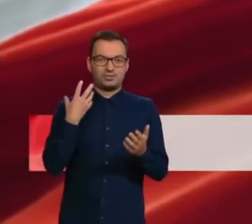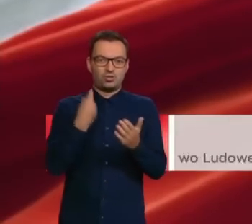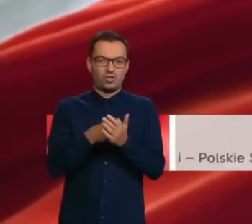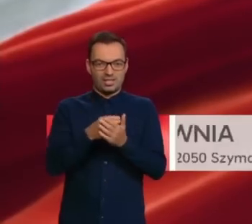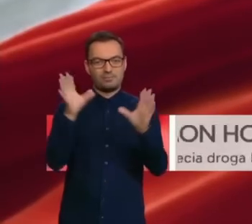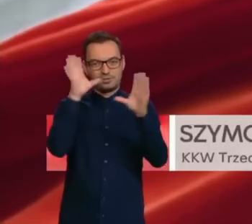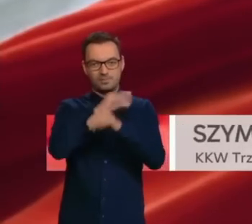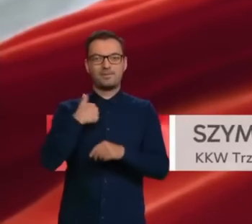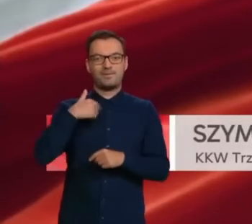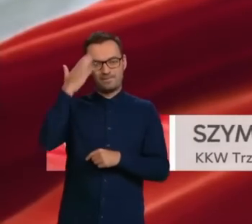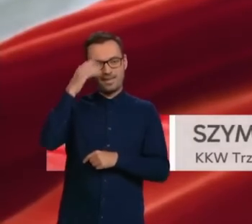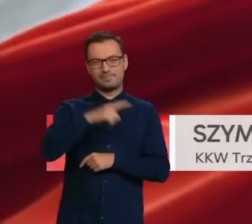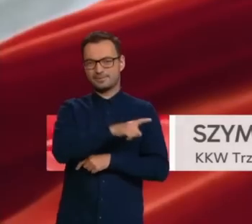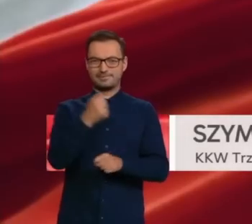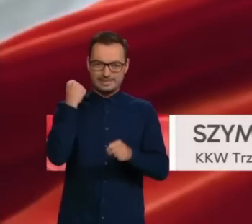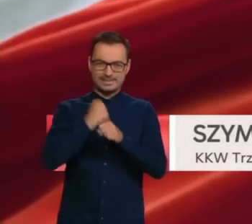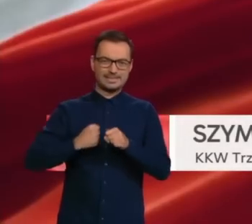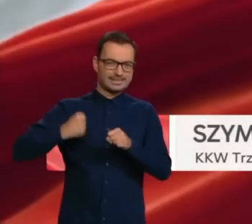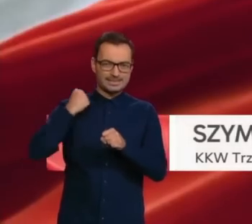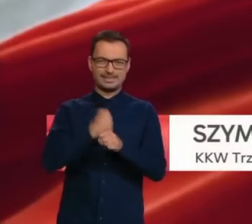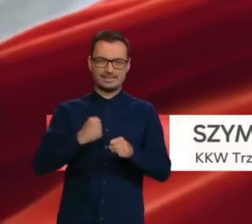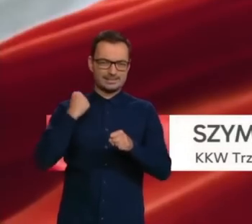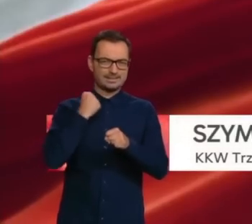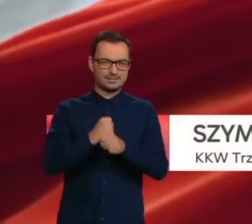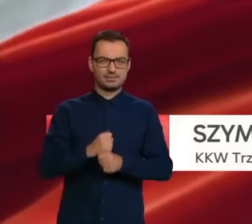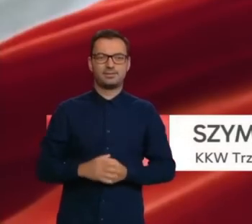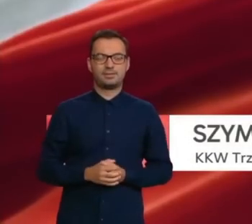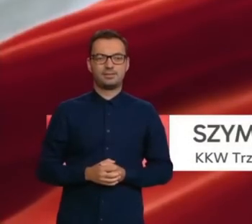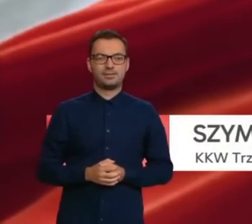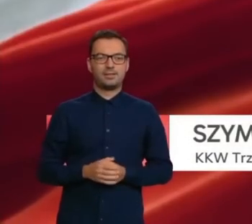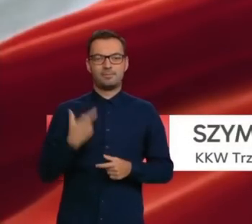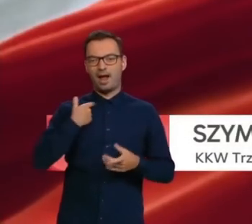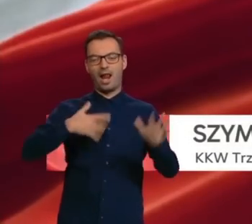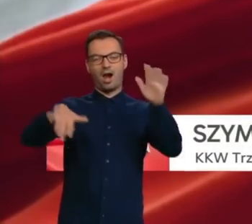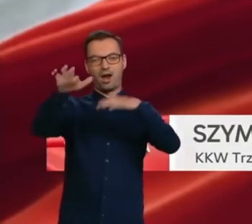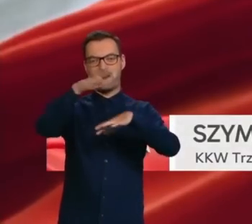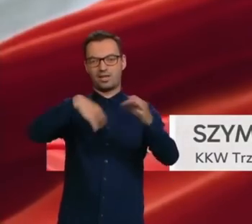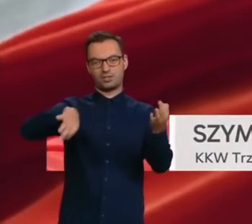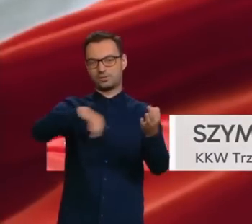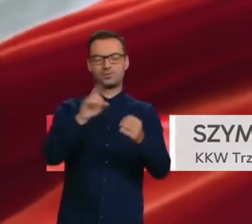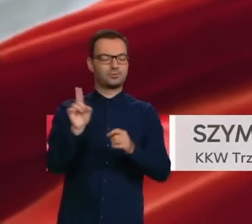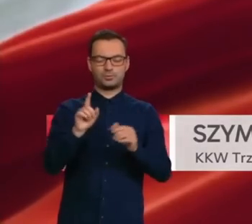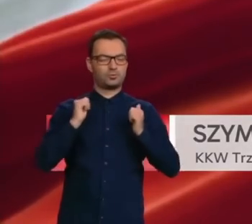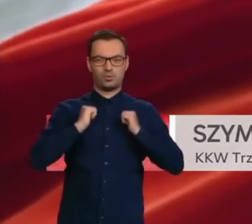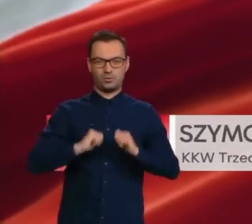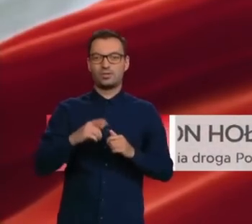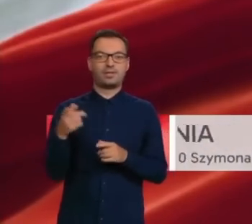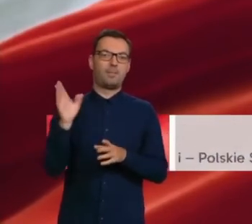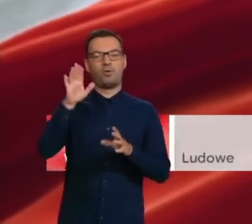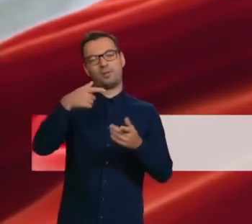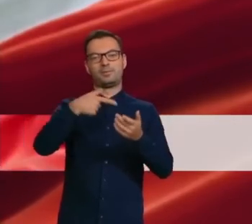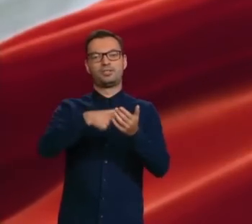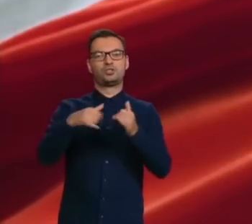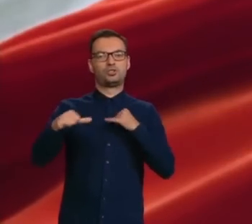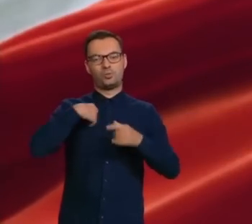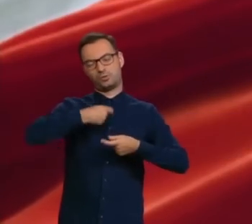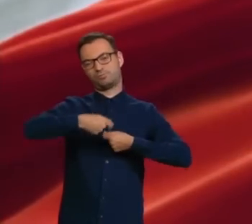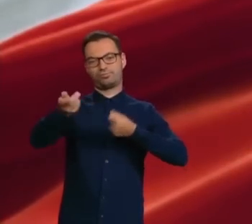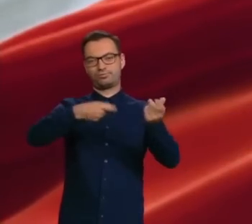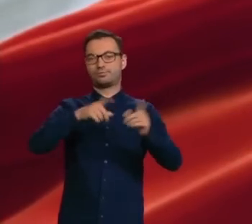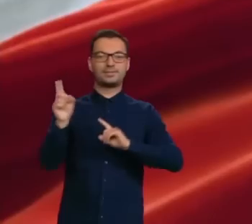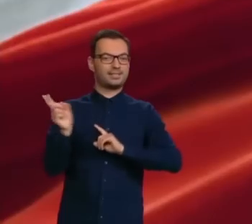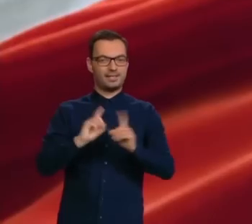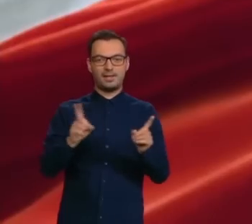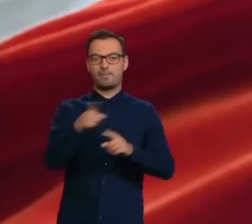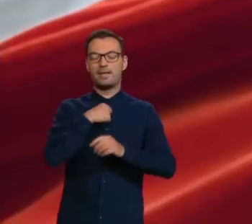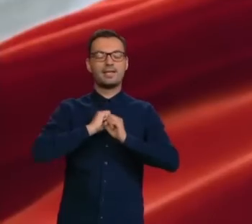jakim wysiłkiem je zarabiacie. Bo z nich żyjecie. I to nie jest żadne konfetti, żeby jakikolwiek rząd miał je rozrzucać z helikoptera. Dlatego mówimy